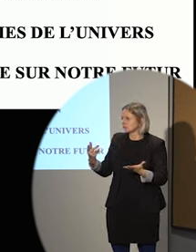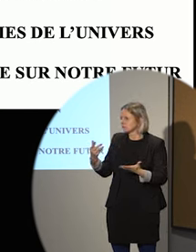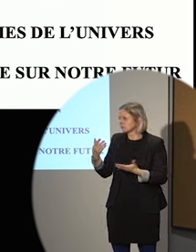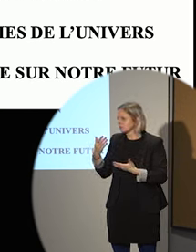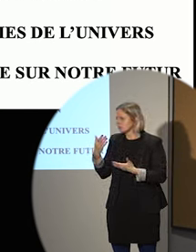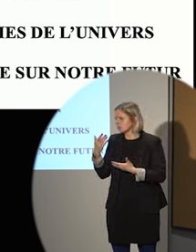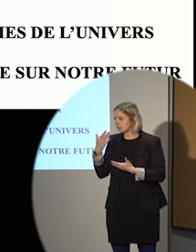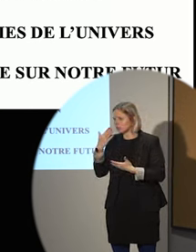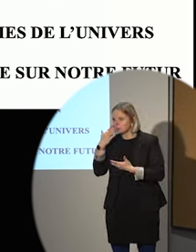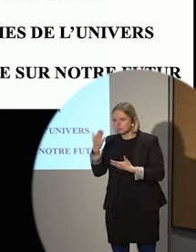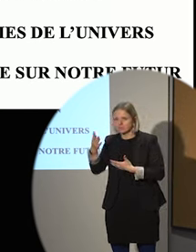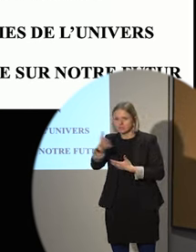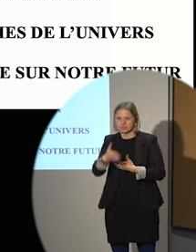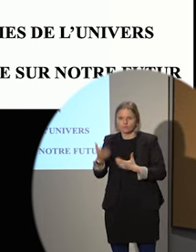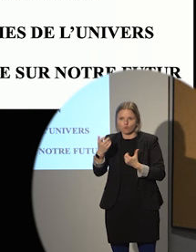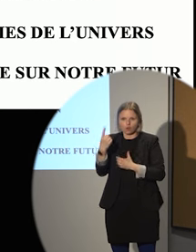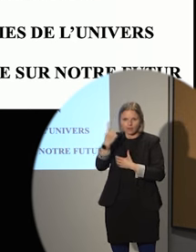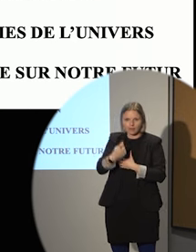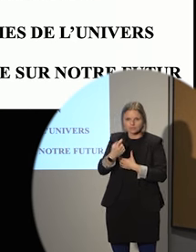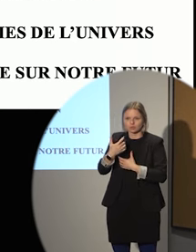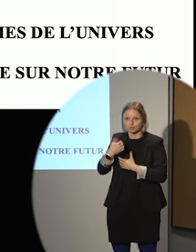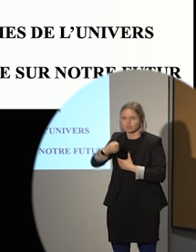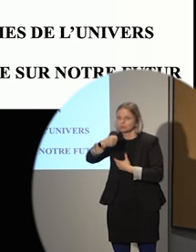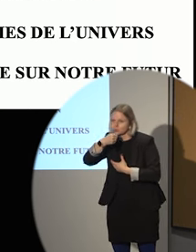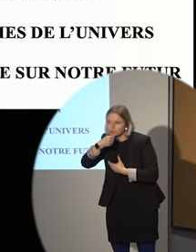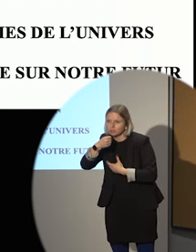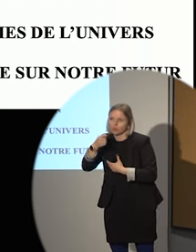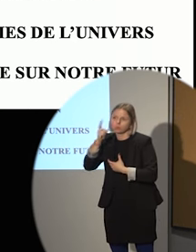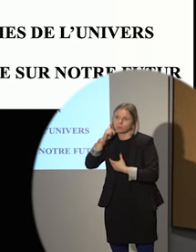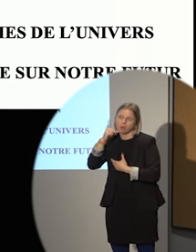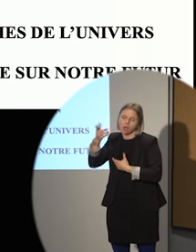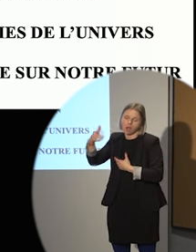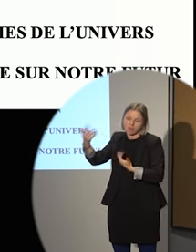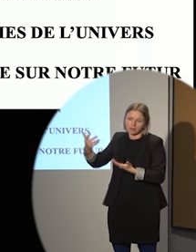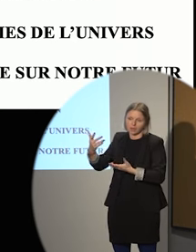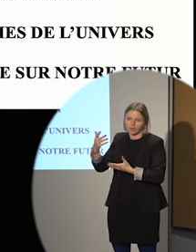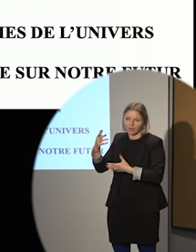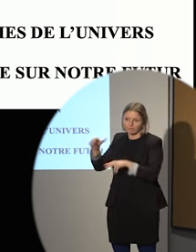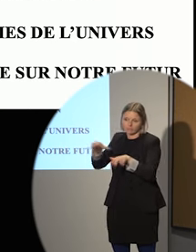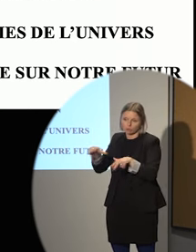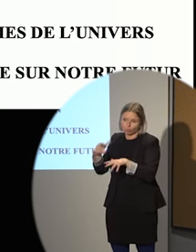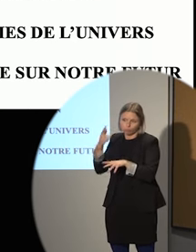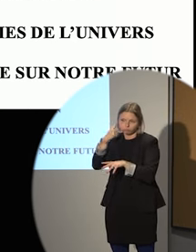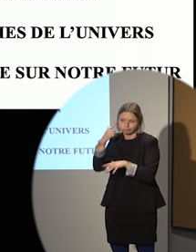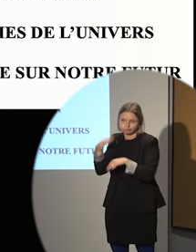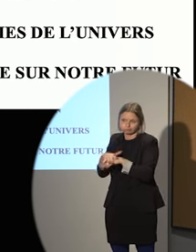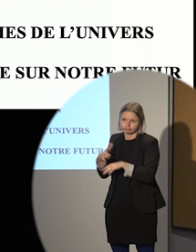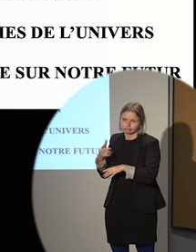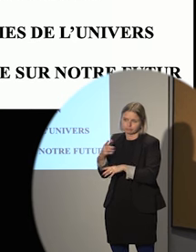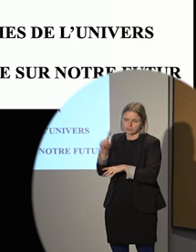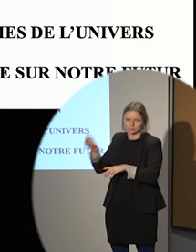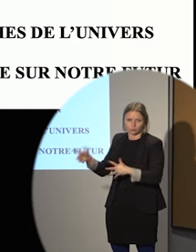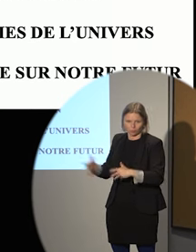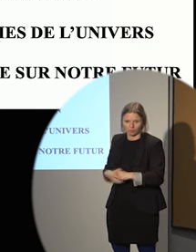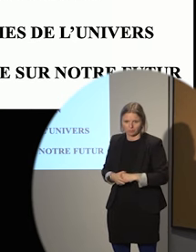micro, sinon lors de l'enregistrement, on n'entend pas la question. Et on prend en joue à deviner la question parce qu'on entend que la réponse. Voilà. Donc, y